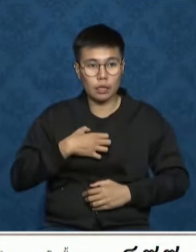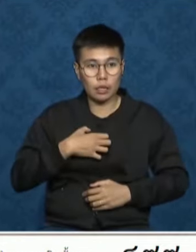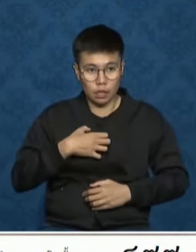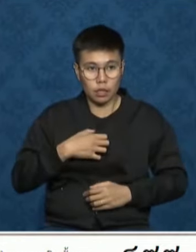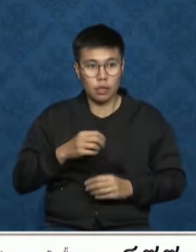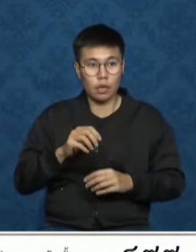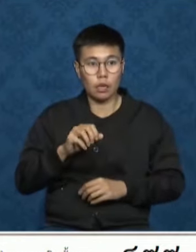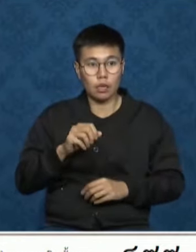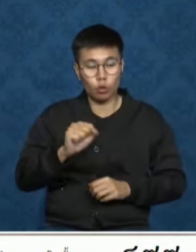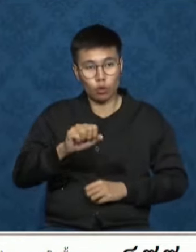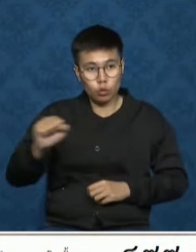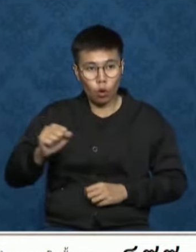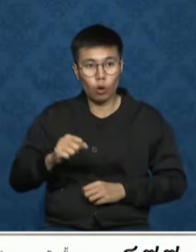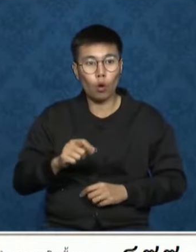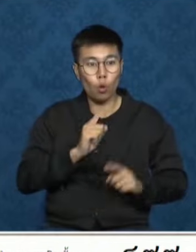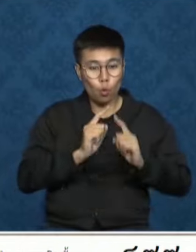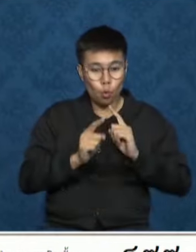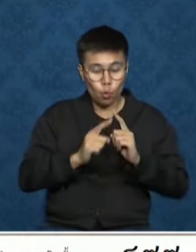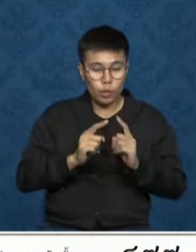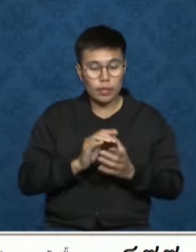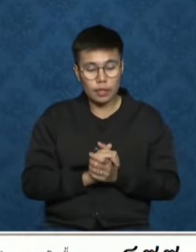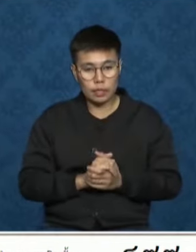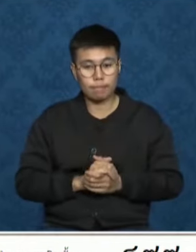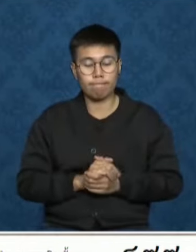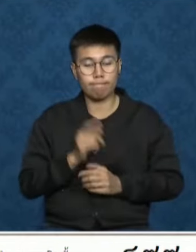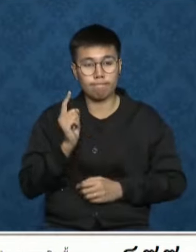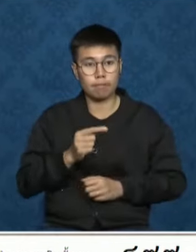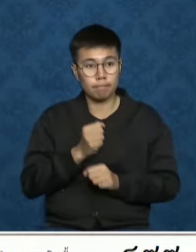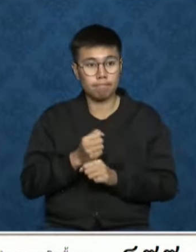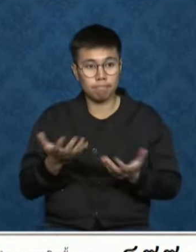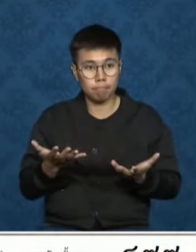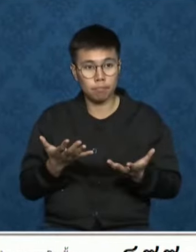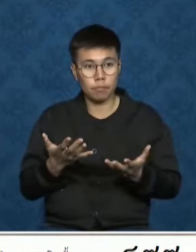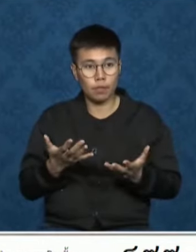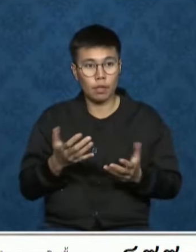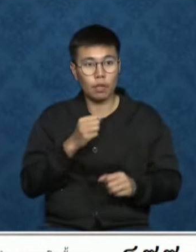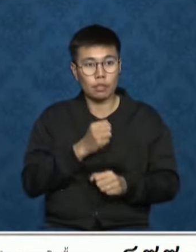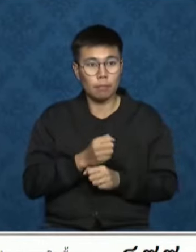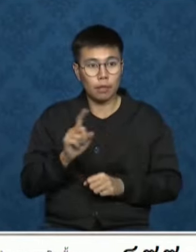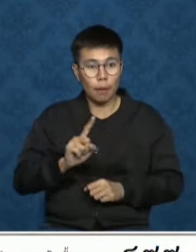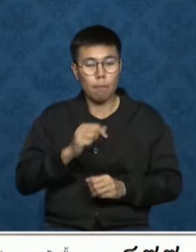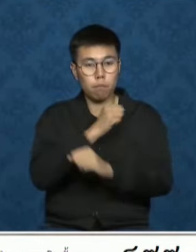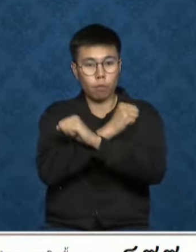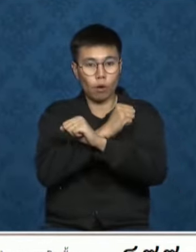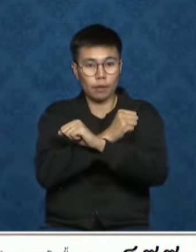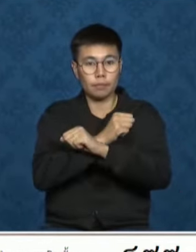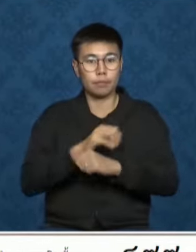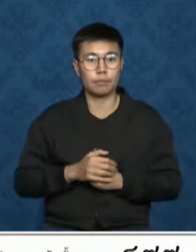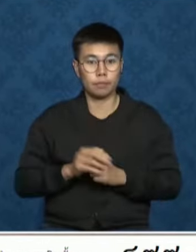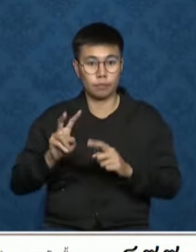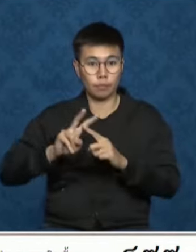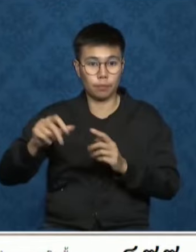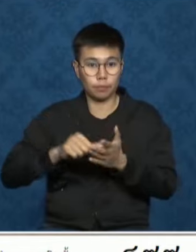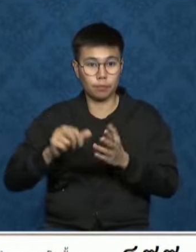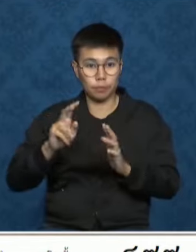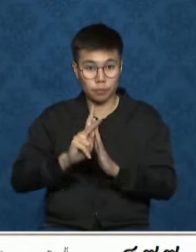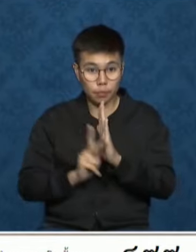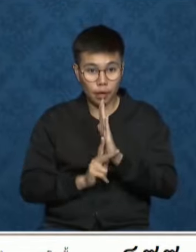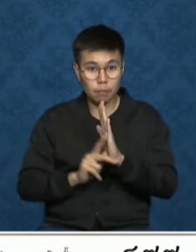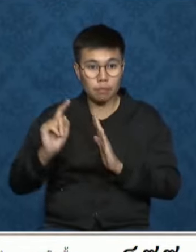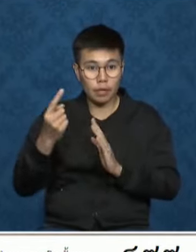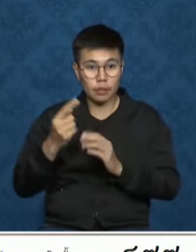ศึษาแล้วก็หาลอกัหนวยงานที่เปจมัจั หนึ่ทำไงวางระบบยไให้ขโมยยากขึ้นสองแก้กฎหมายไดไหม